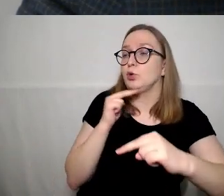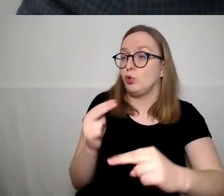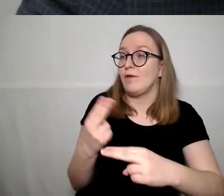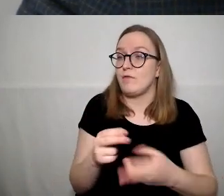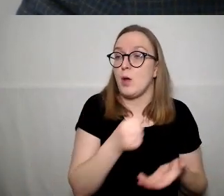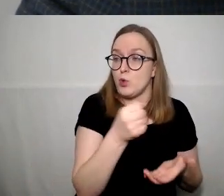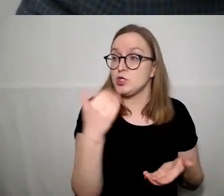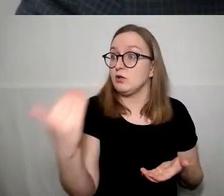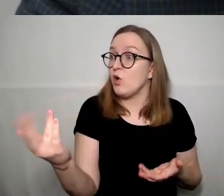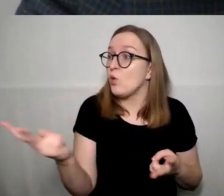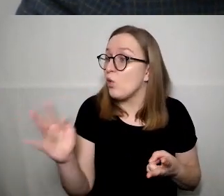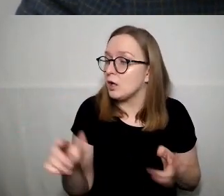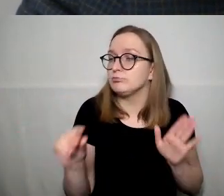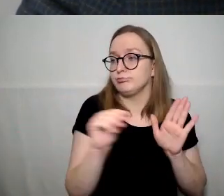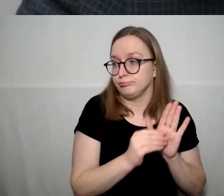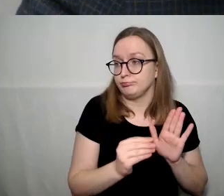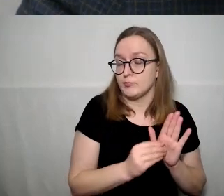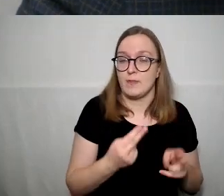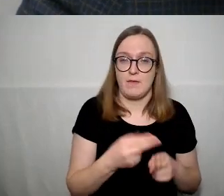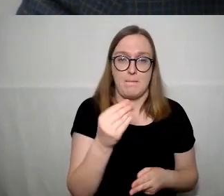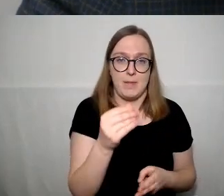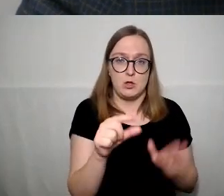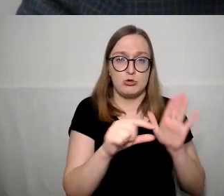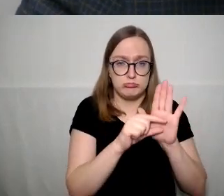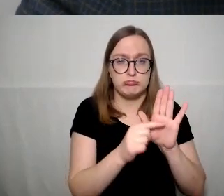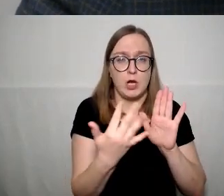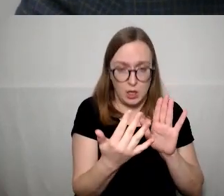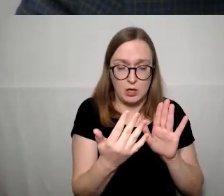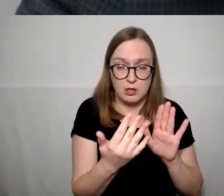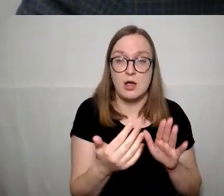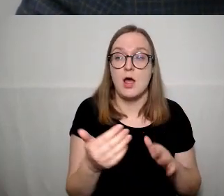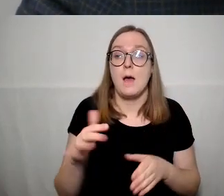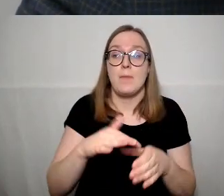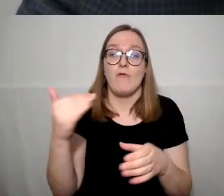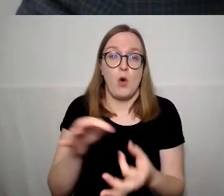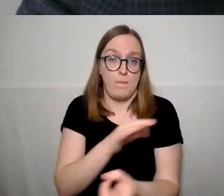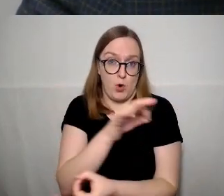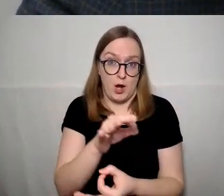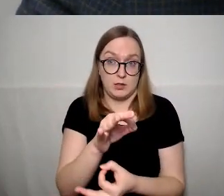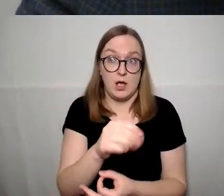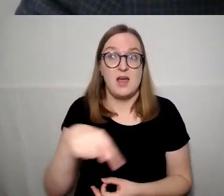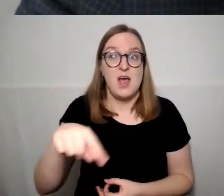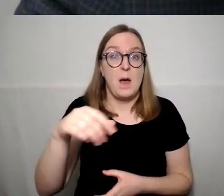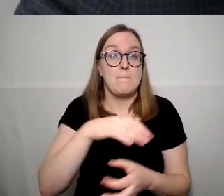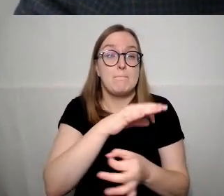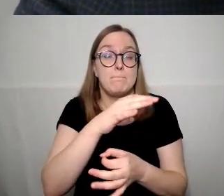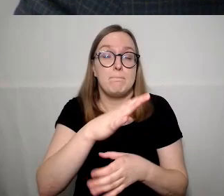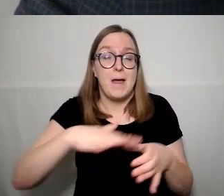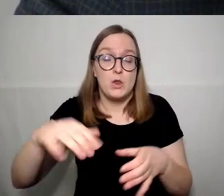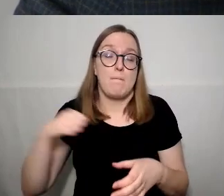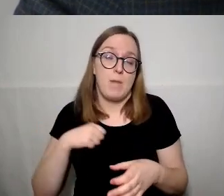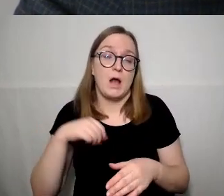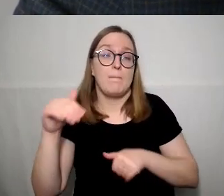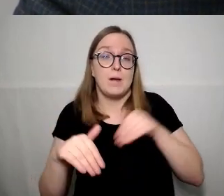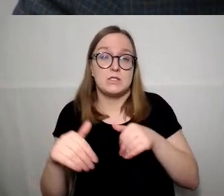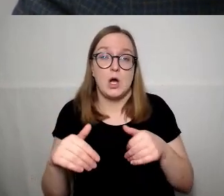biudžetą. Tai yra tam tikra pinigų suma, kuri skiriama bendruomenių projektams ir bendruomenės balsuoja už tai, kuris projektas yra pats joms